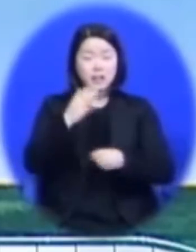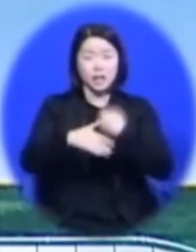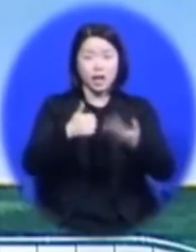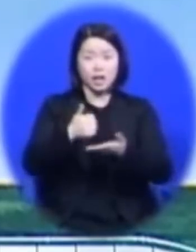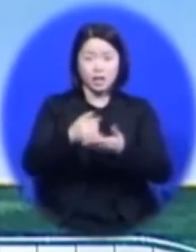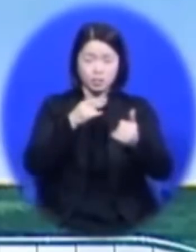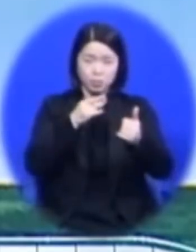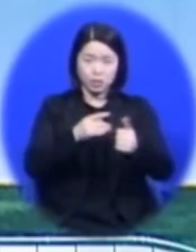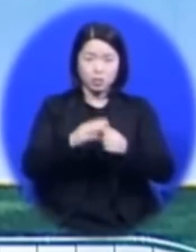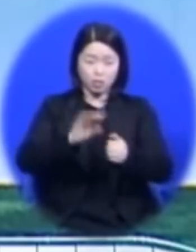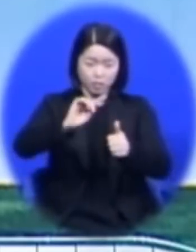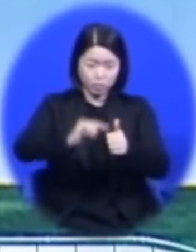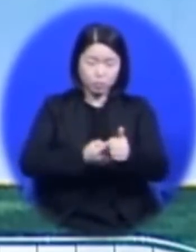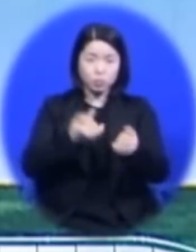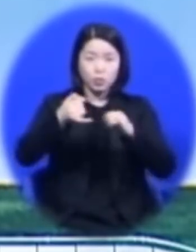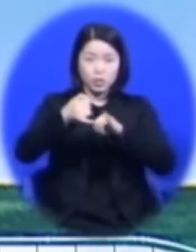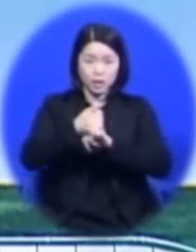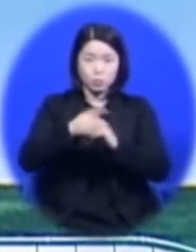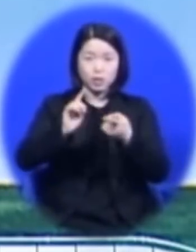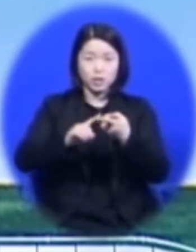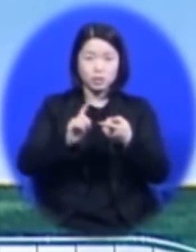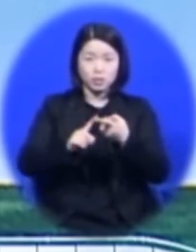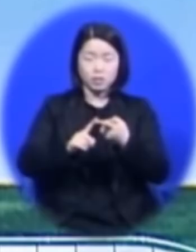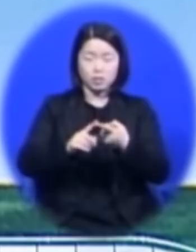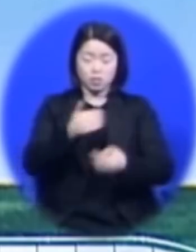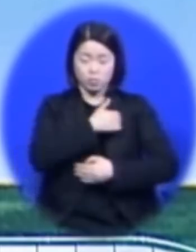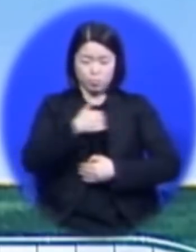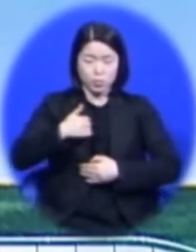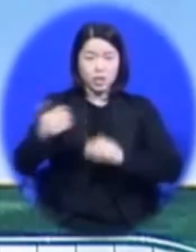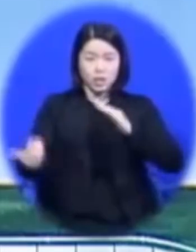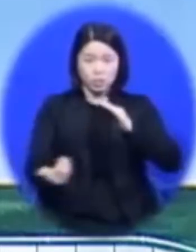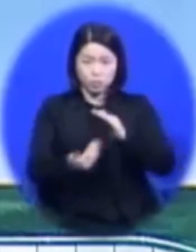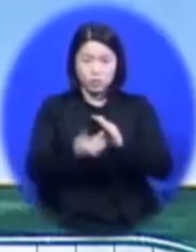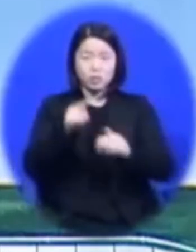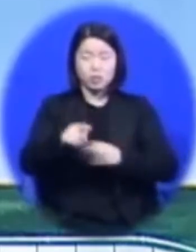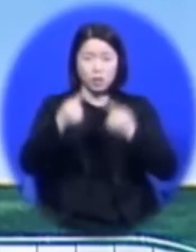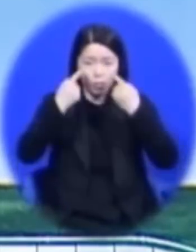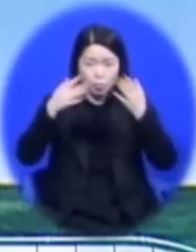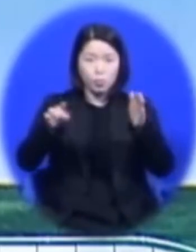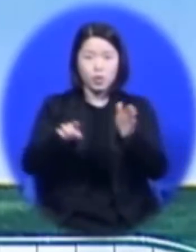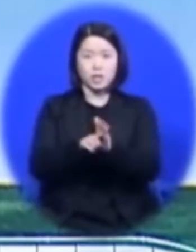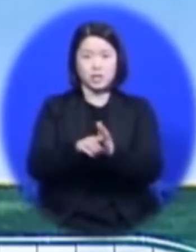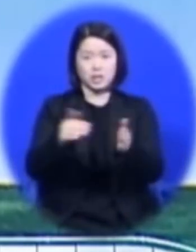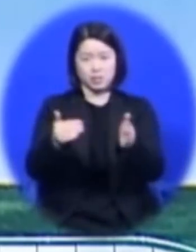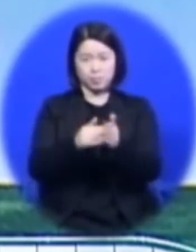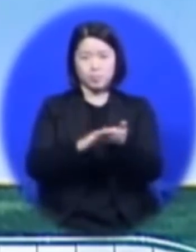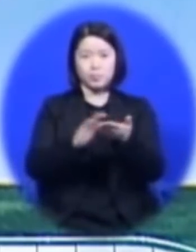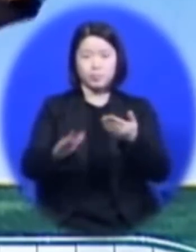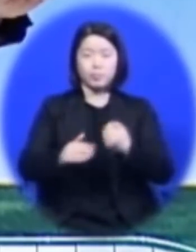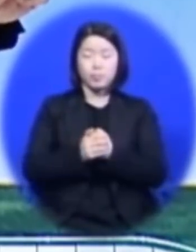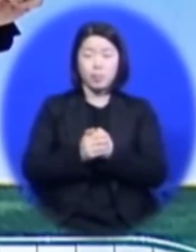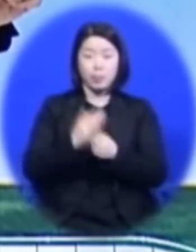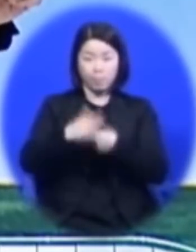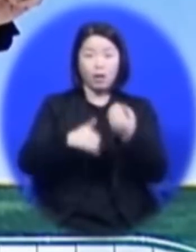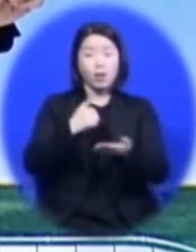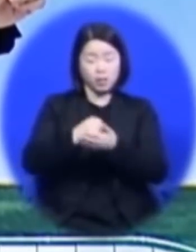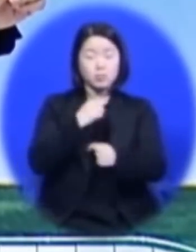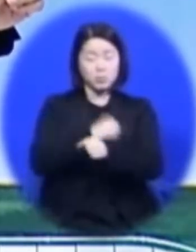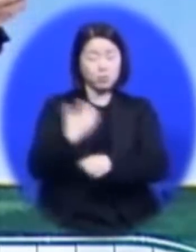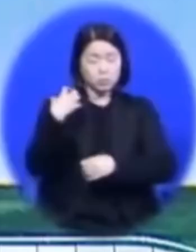스스로 약속하신 바를 능히 이루실 것이라고 확신 하였습니다 하나님이 하실